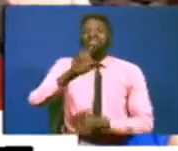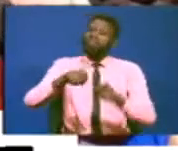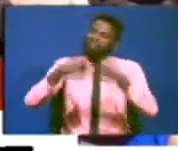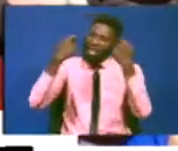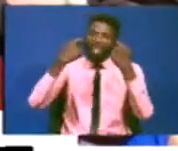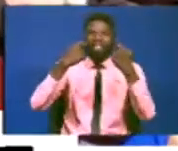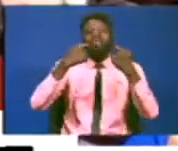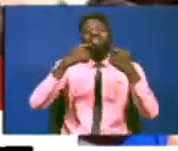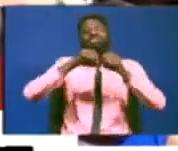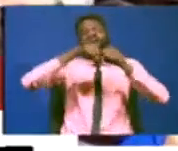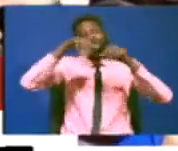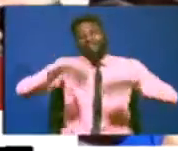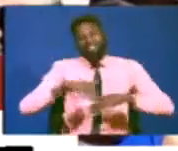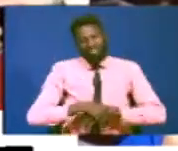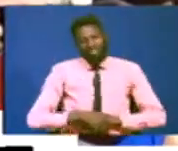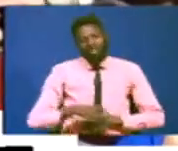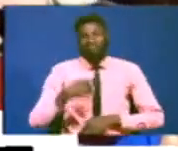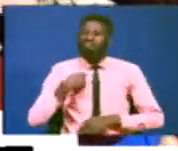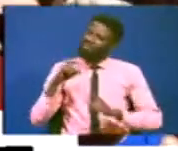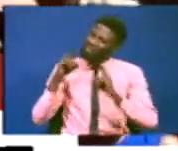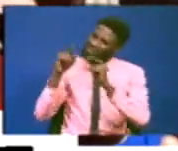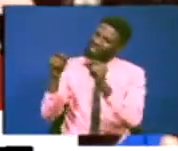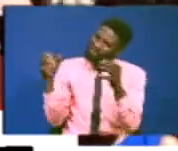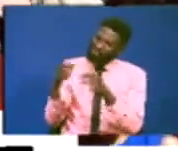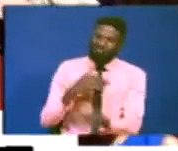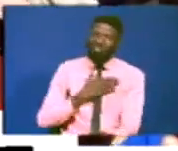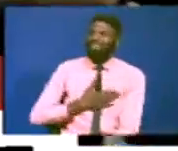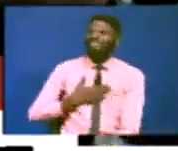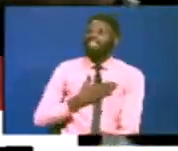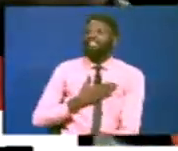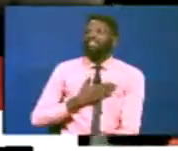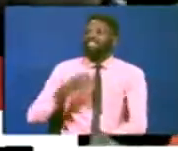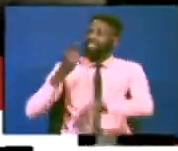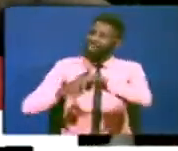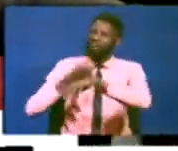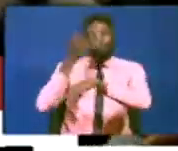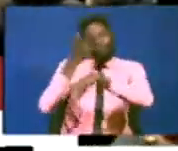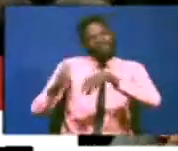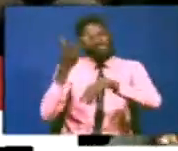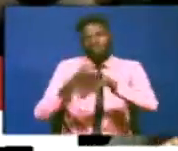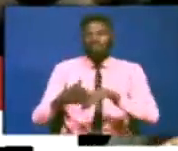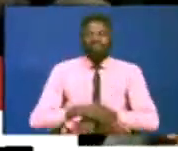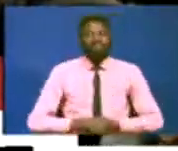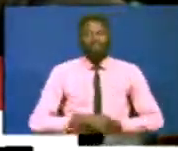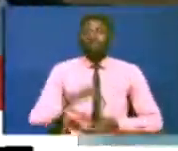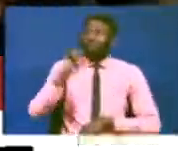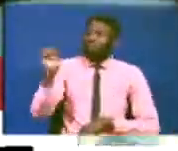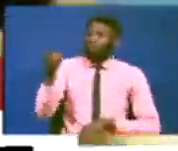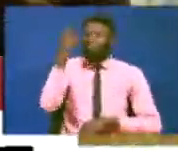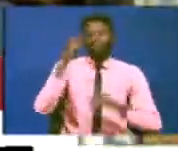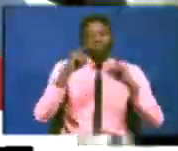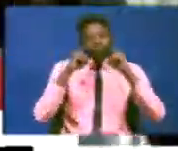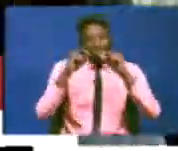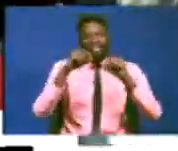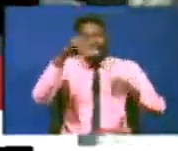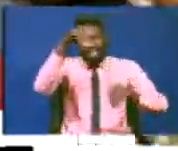chini. Mimi nawaambia hawa jamaa, please, mnapoteza wakati yenu. The president maintaining that elections were a reflection of the will